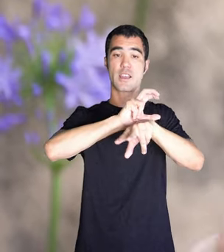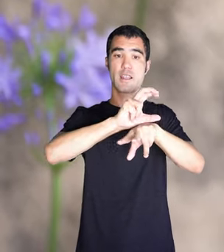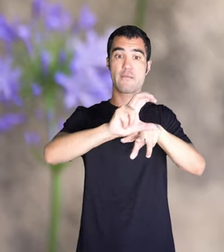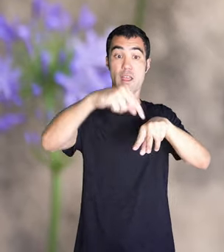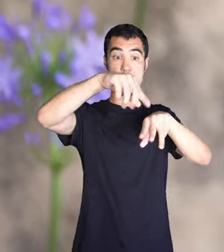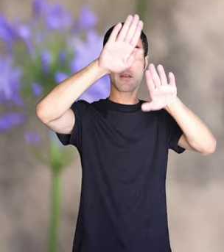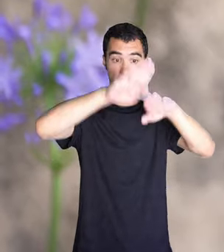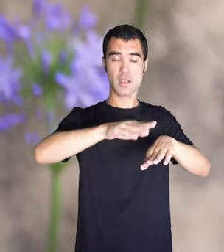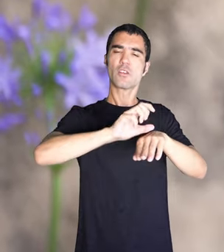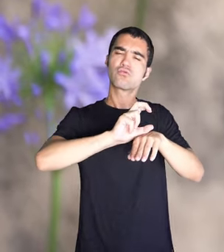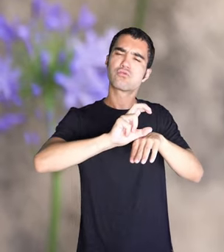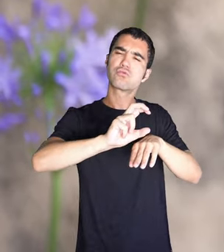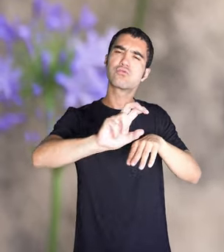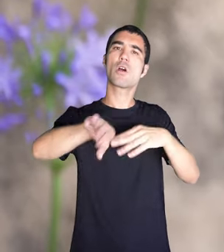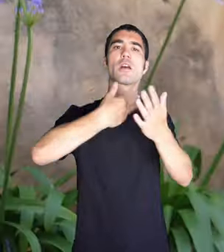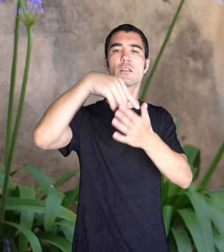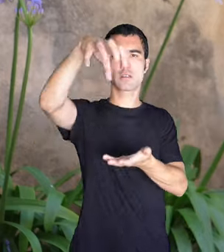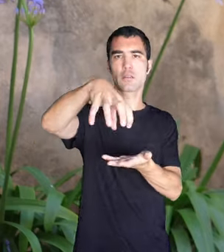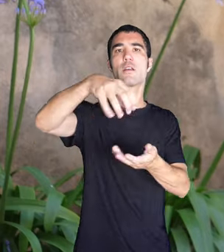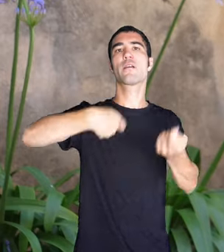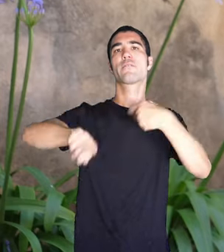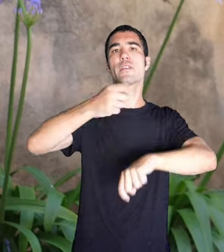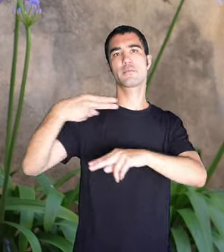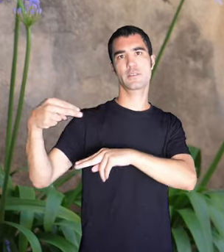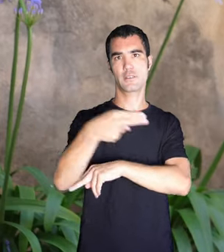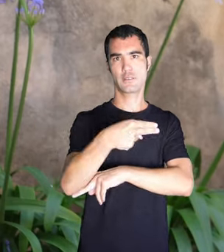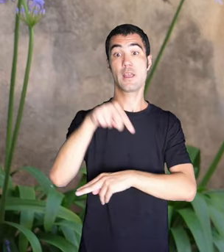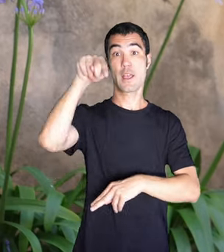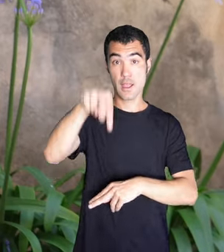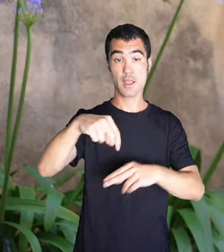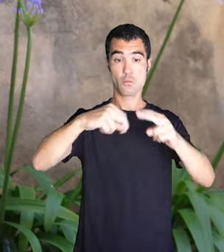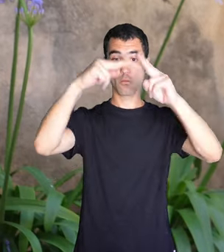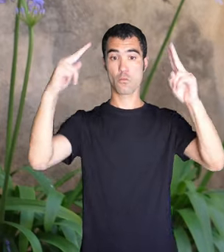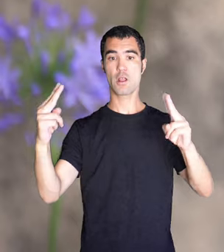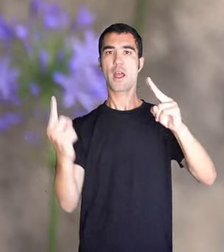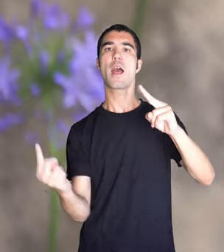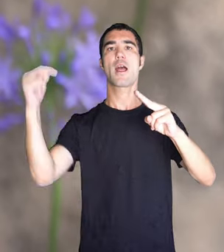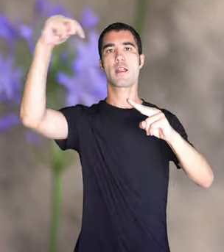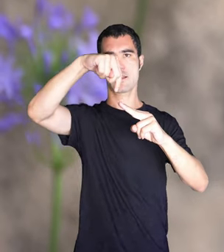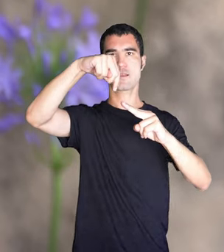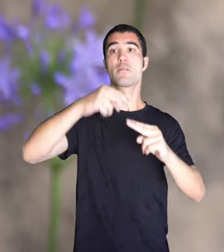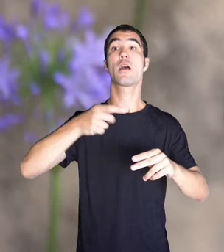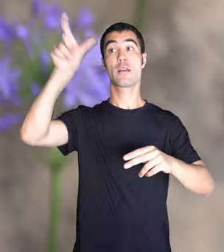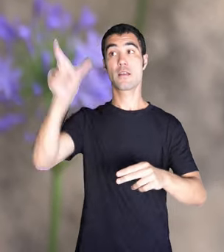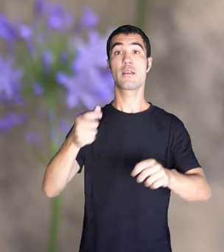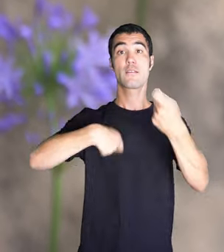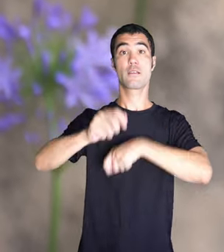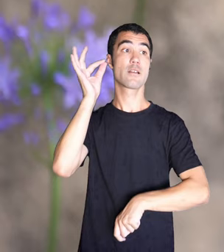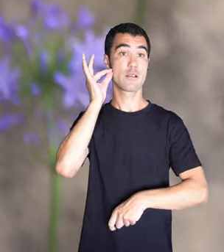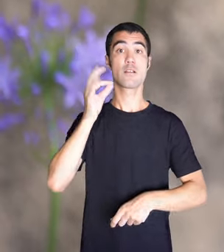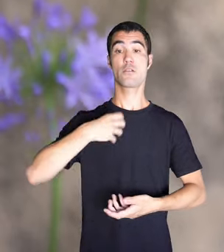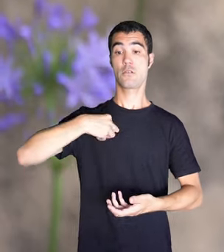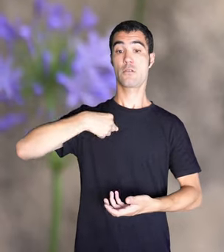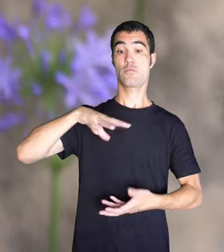fins a la pescateria. La pescateria de Montespontes, sol jo. La venedora de peix ho vaig